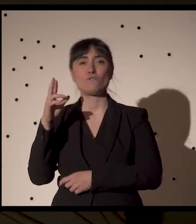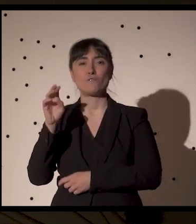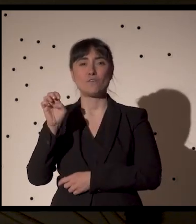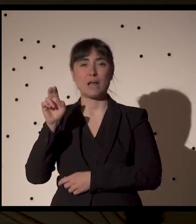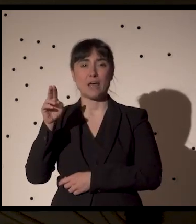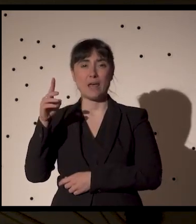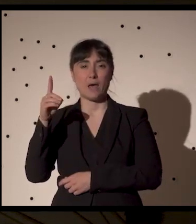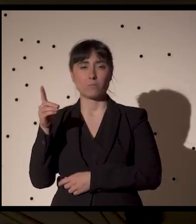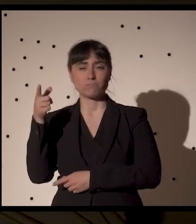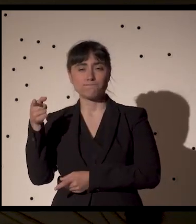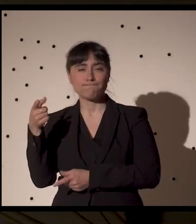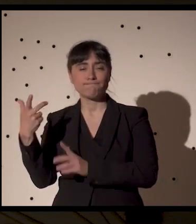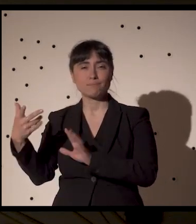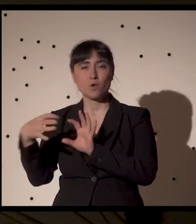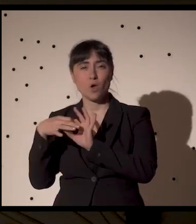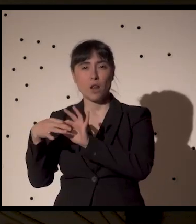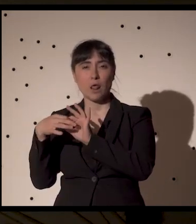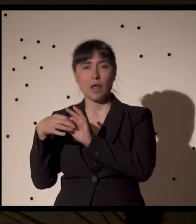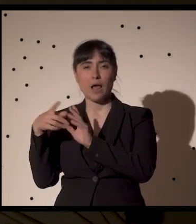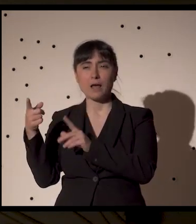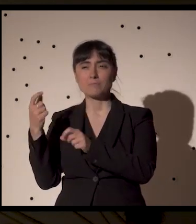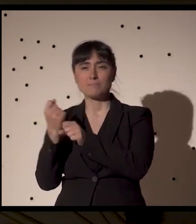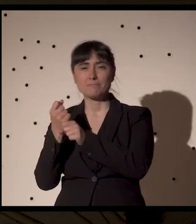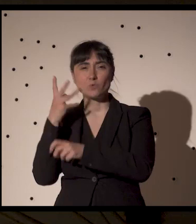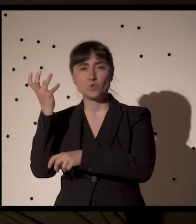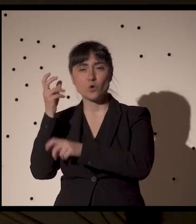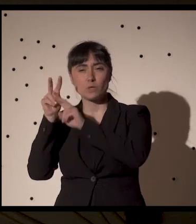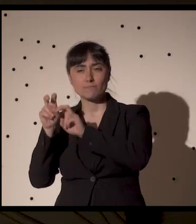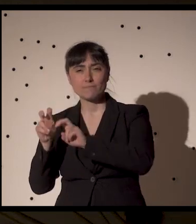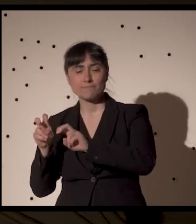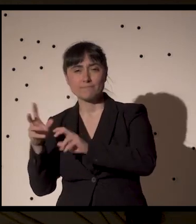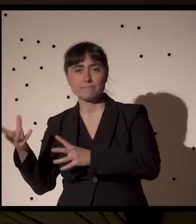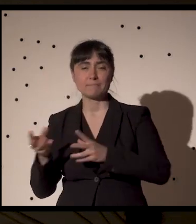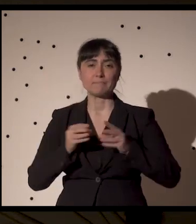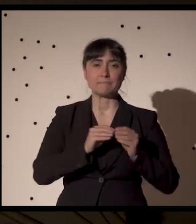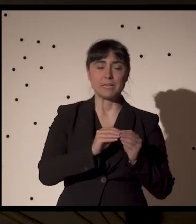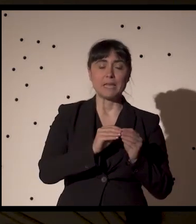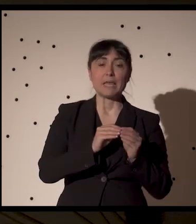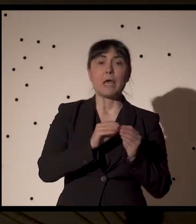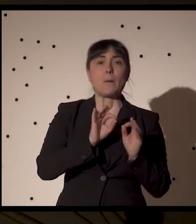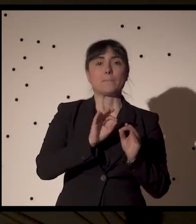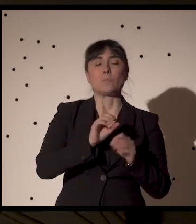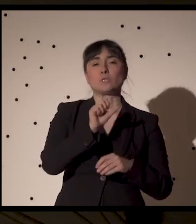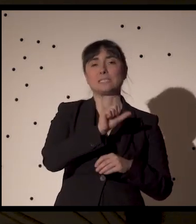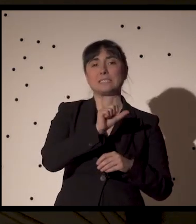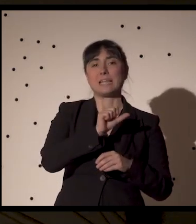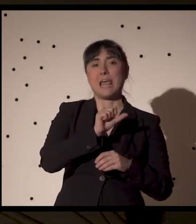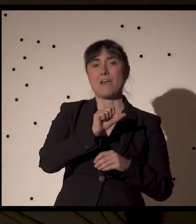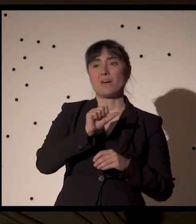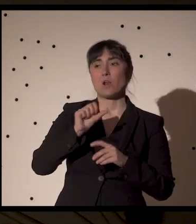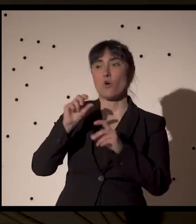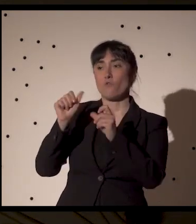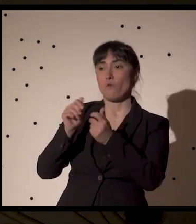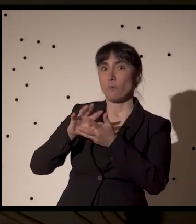per la regia di Federico Tiezzi in questo caso Stefano ha completamente stravolto l'impianto sempre